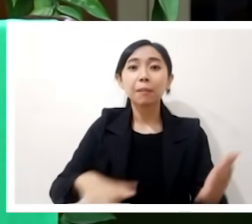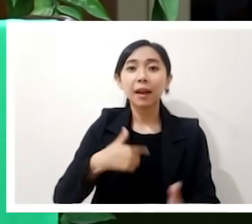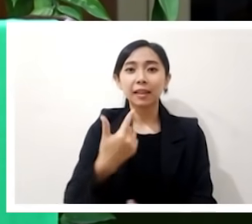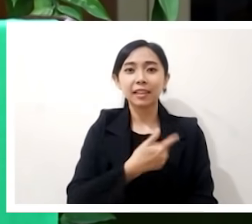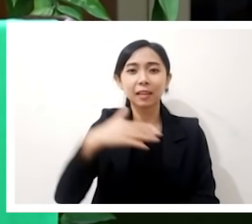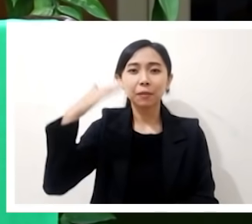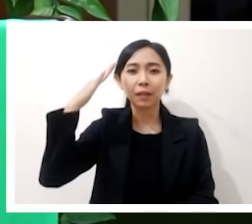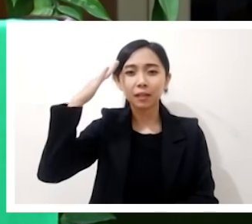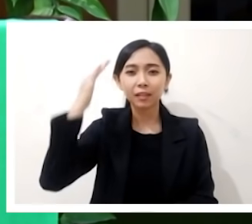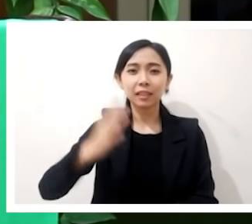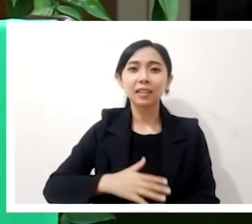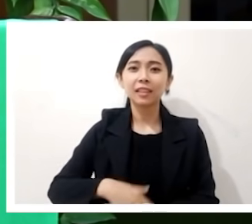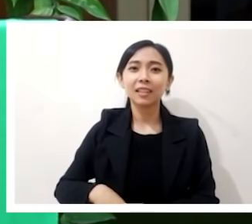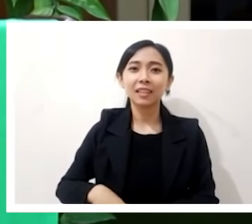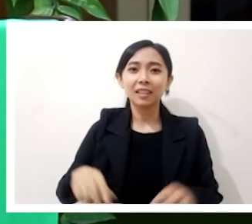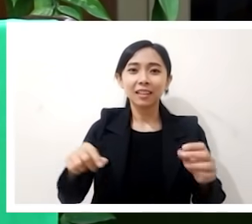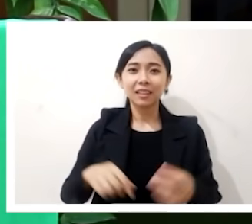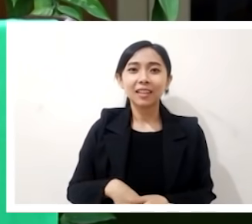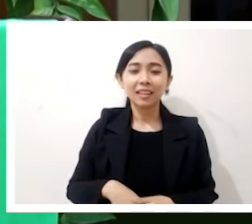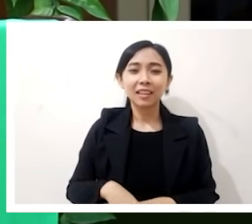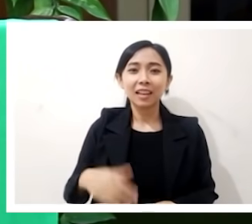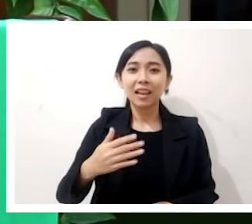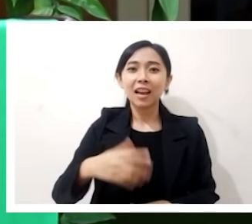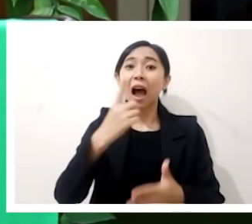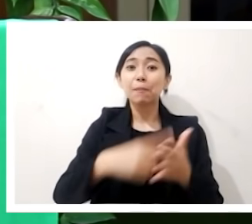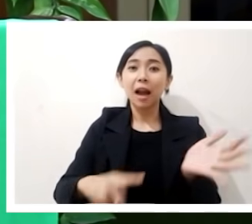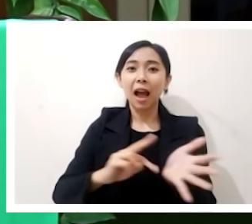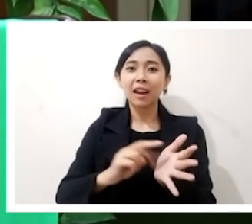sebagai pengorbanan? Apa sih sebenarnya pengorbanan itu?